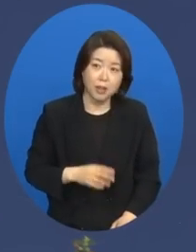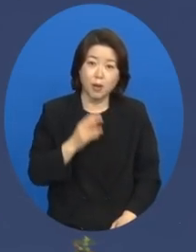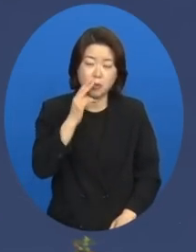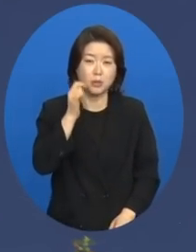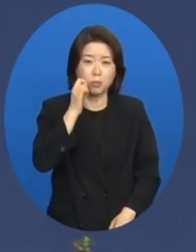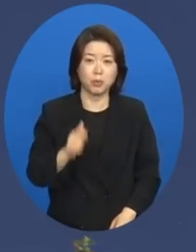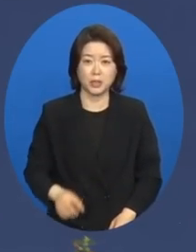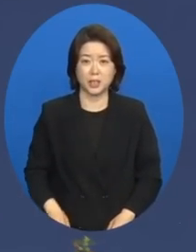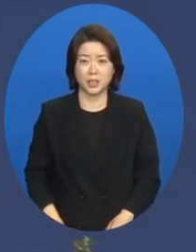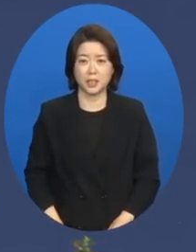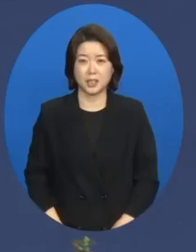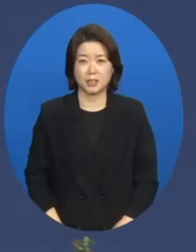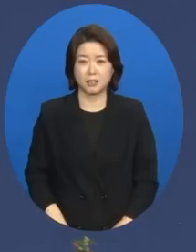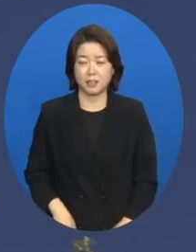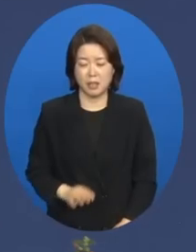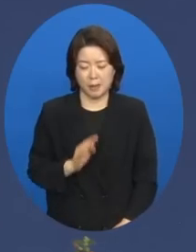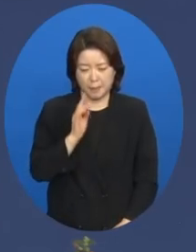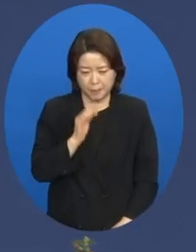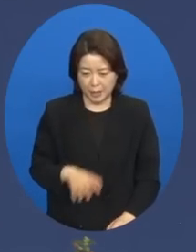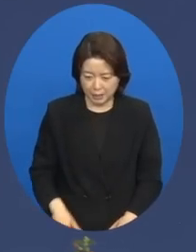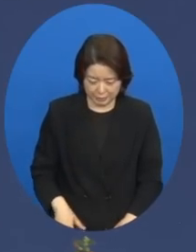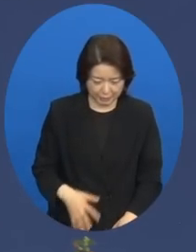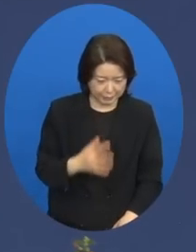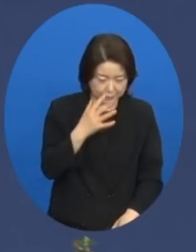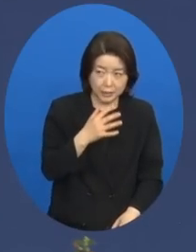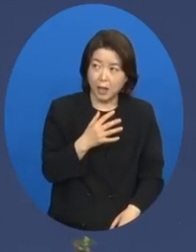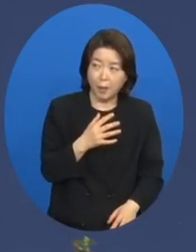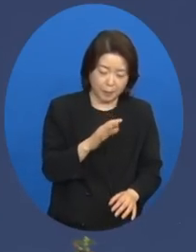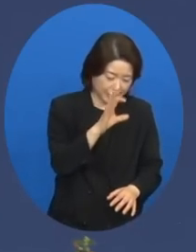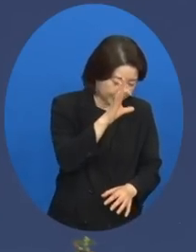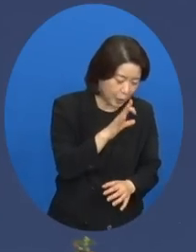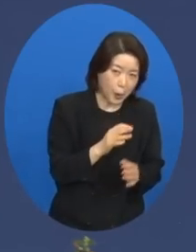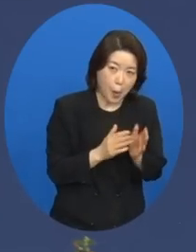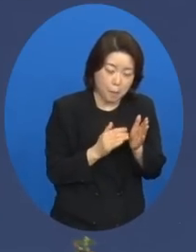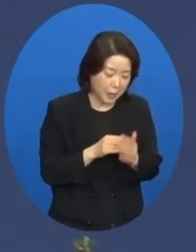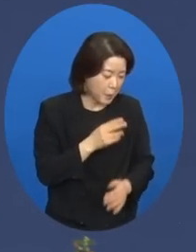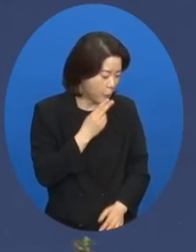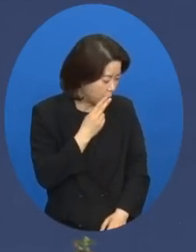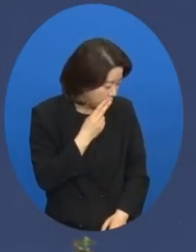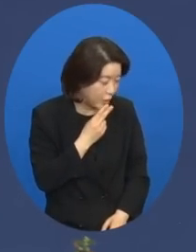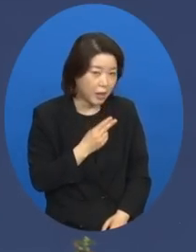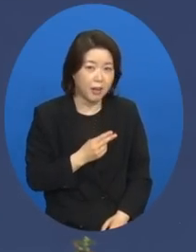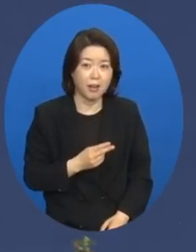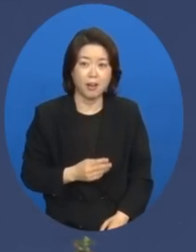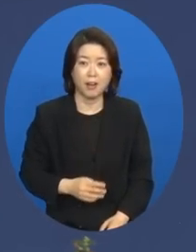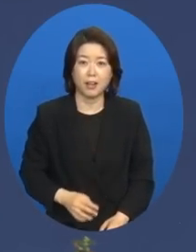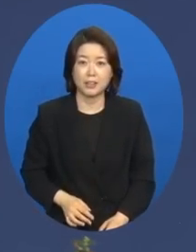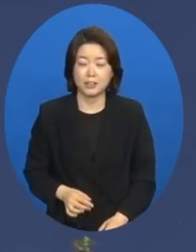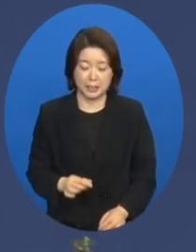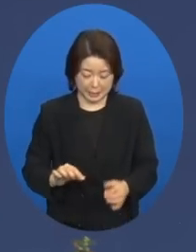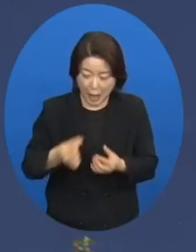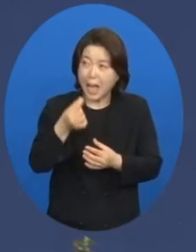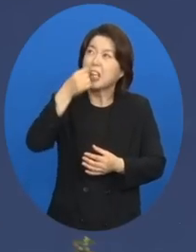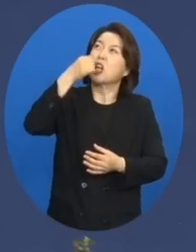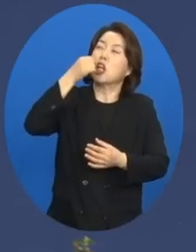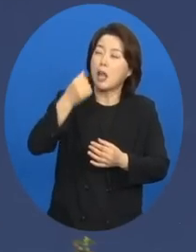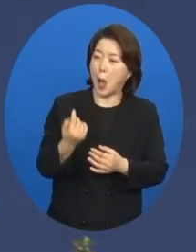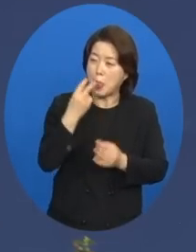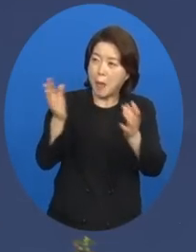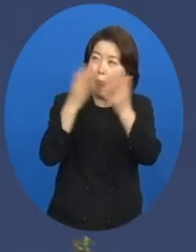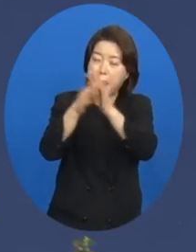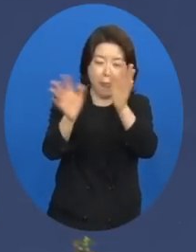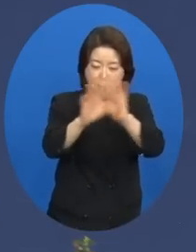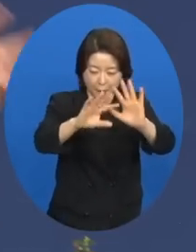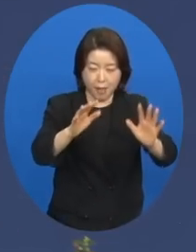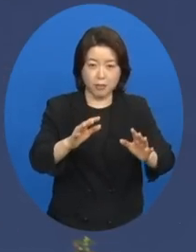거예요. 너무 꼬질꼬질하게 화장실에서 냄새 나는데 그 음단 씻고 그냥 냄새 없애느라고 막 이렇게